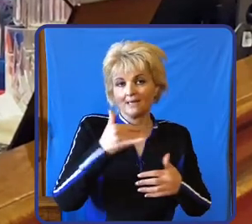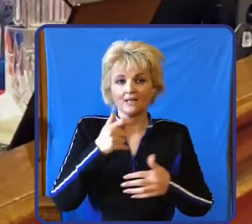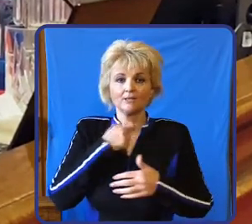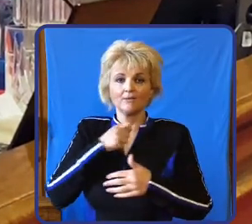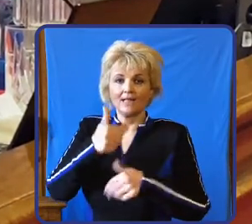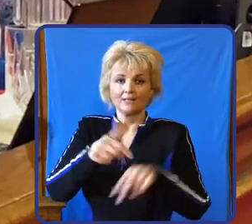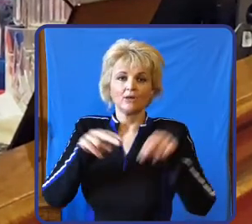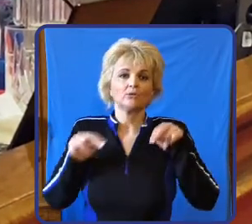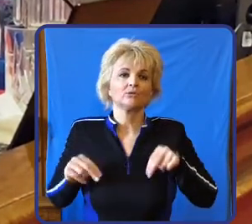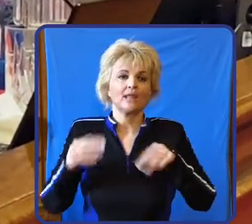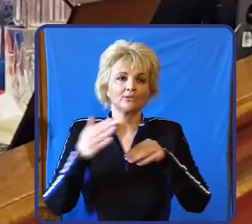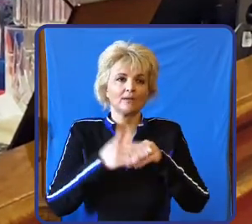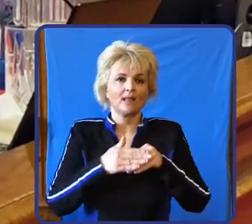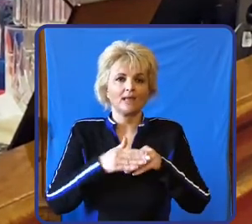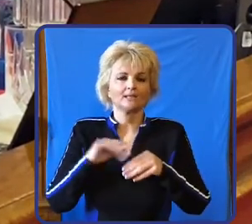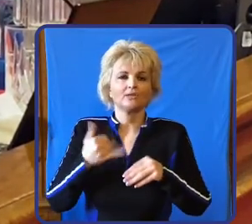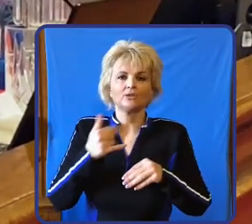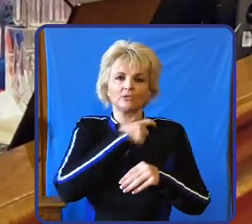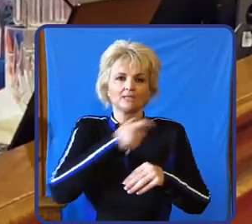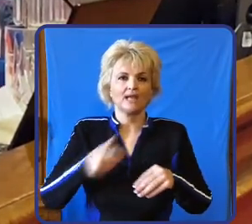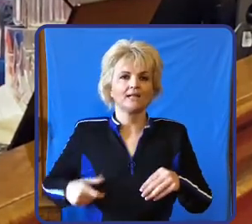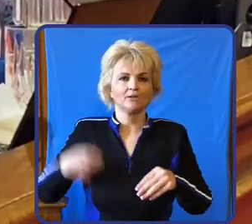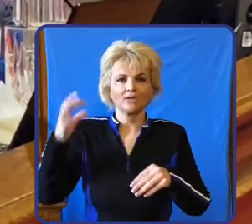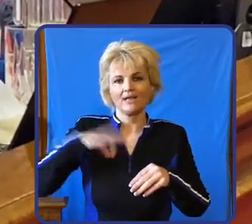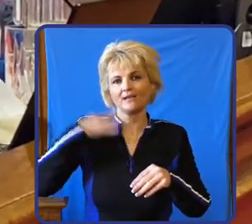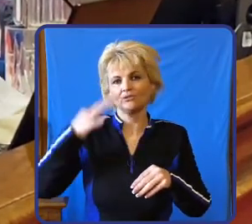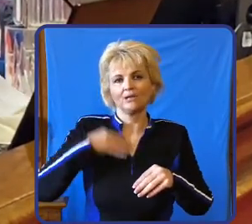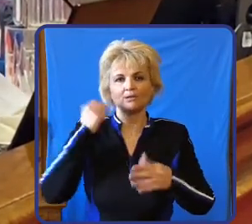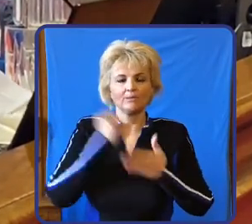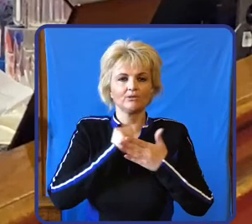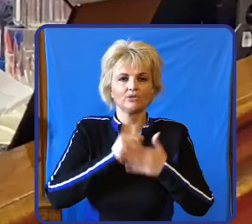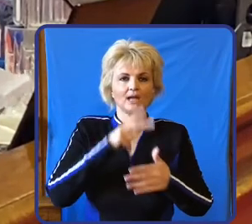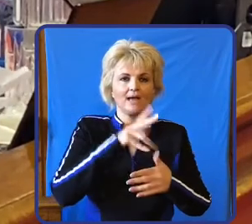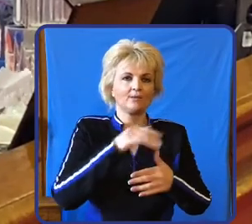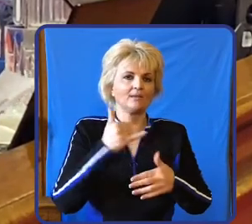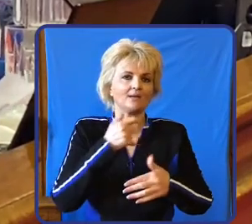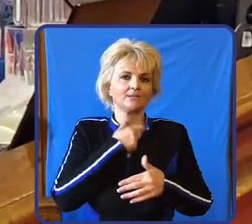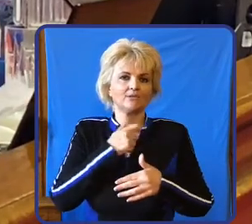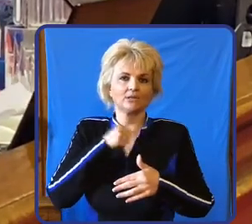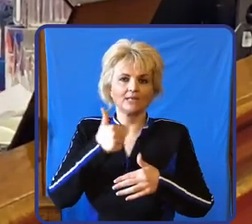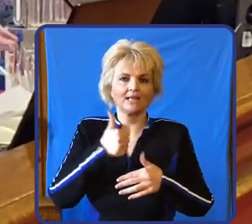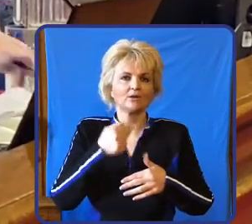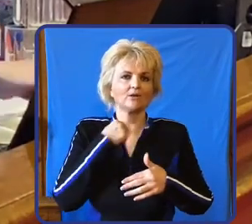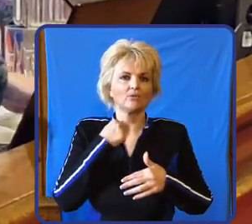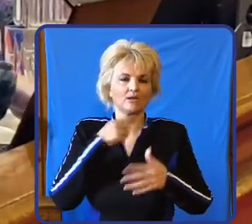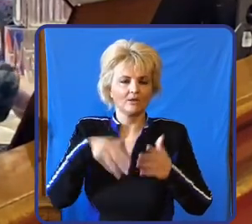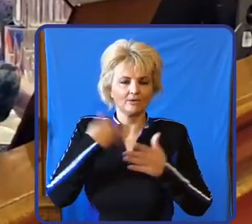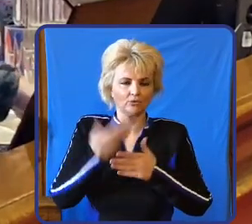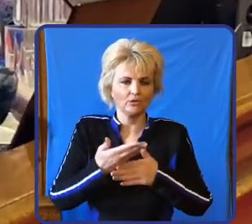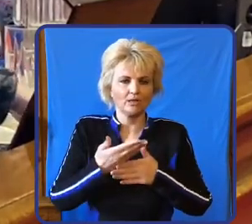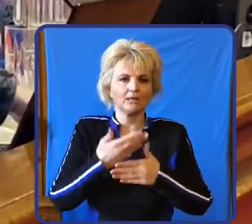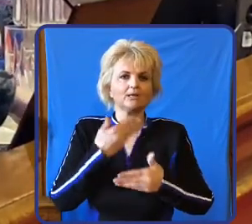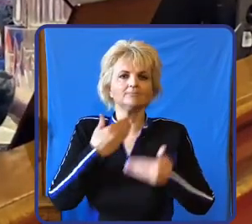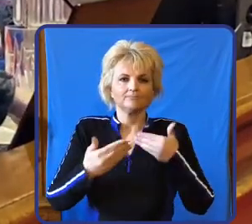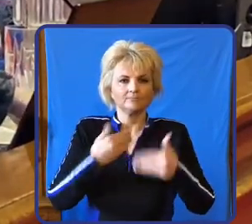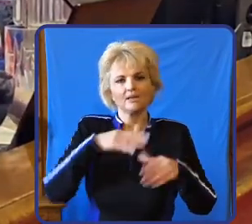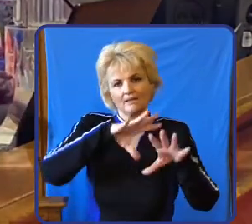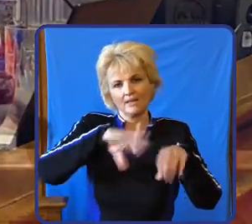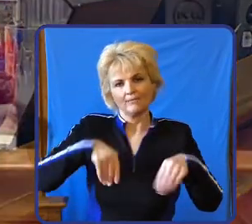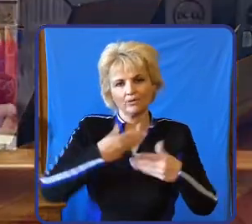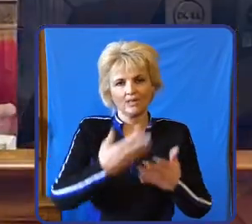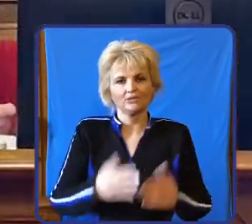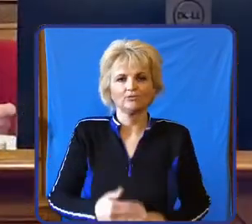szavazattal egy tartózkodás mellett, a szociális és egészségügyi bizottság 3 igen szavazattal egyhangulag javasolja a közgyűlés számára